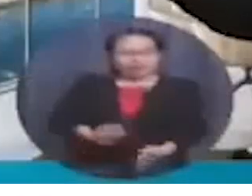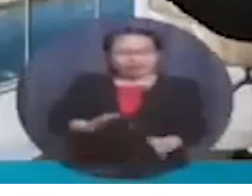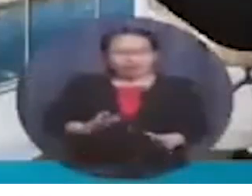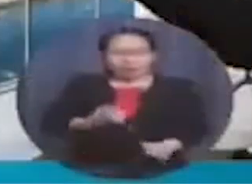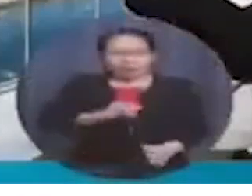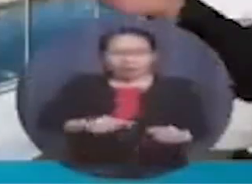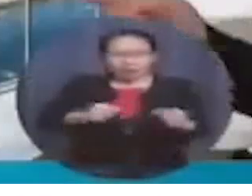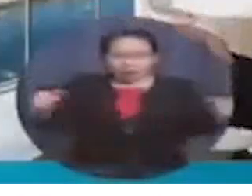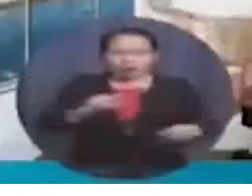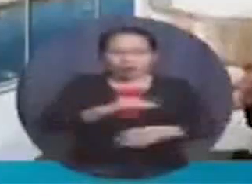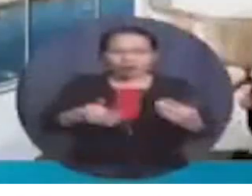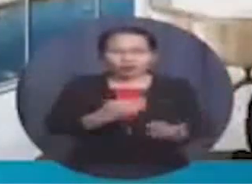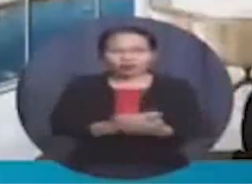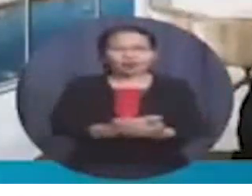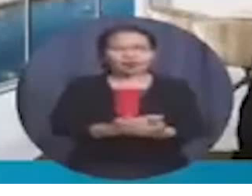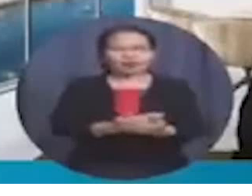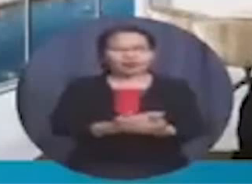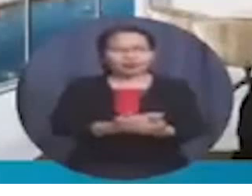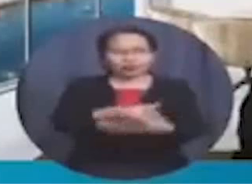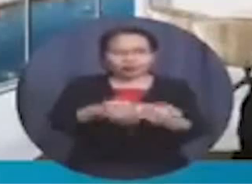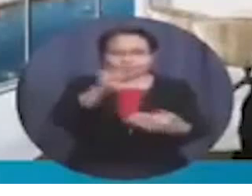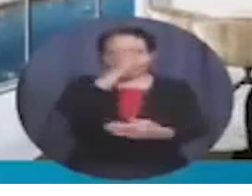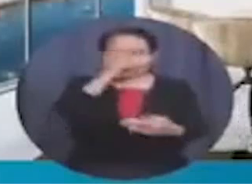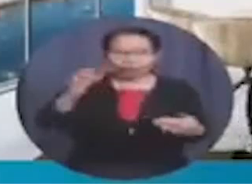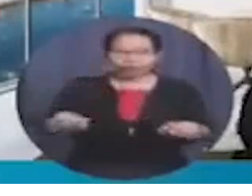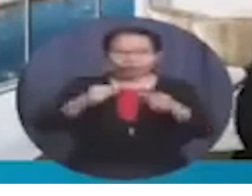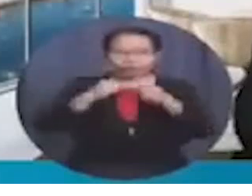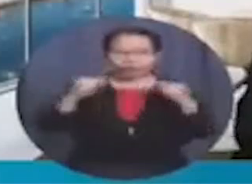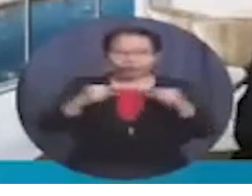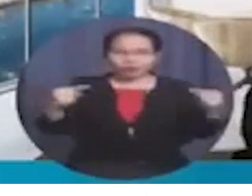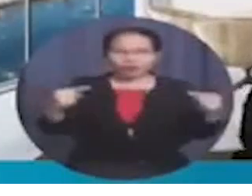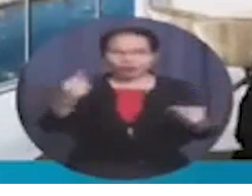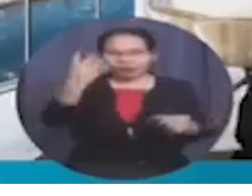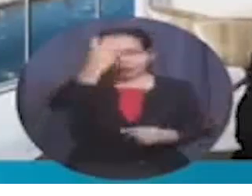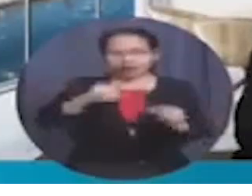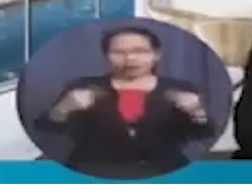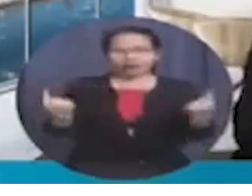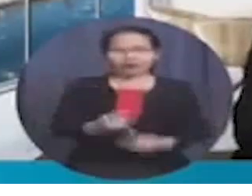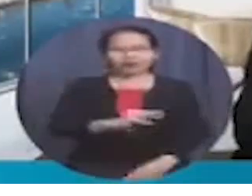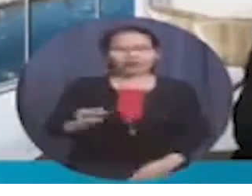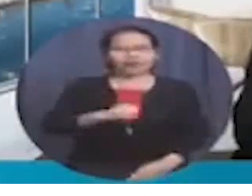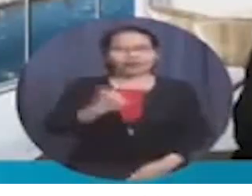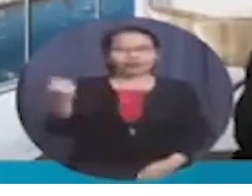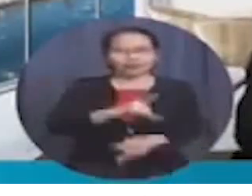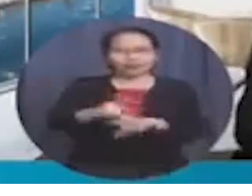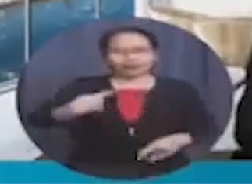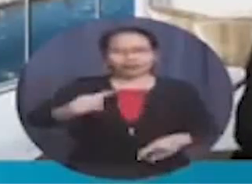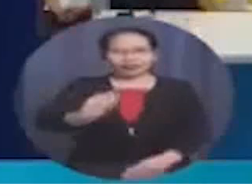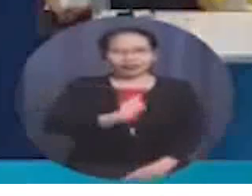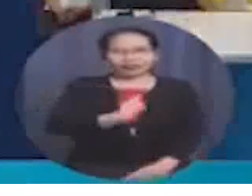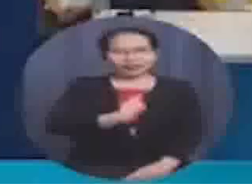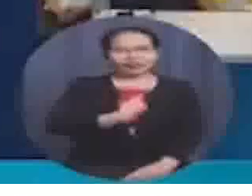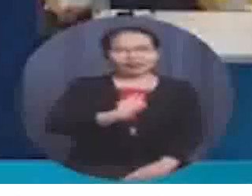ko sa St. Peter's Man Society. Diba? Kaya nga galit sa akin yung group na yan eh. Kung ano-anong paninira